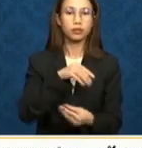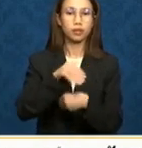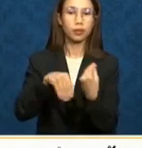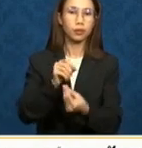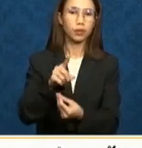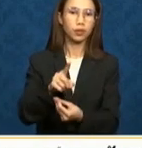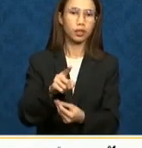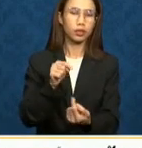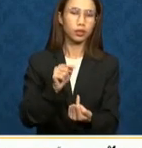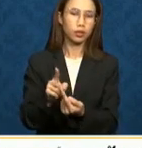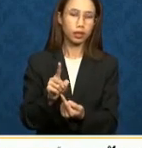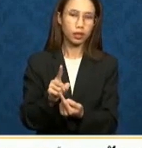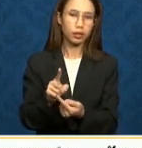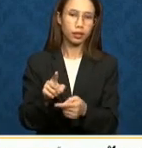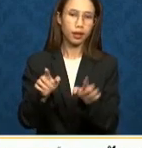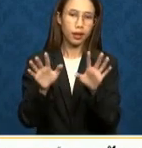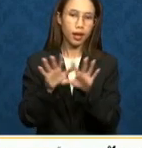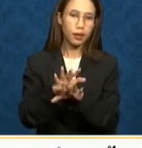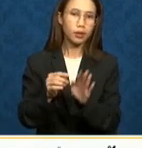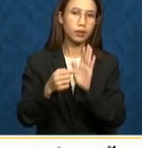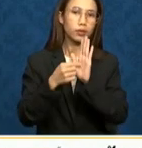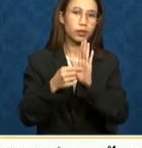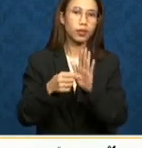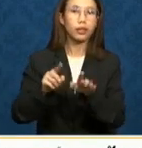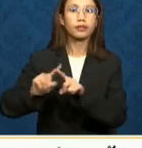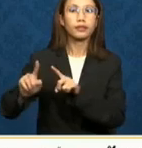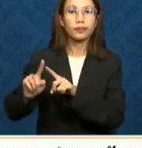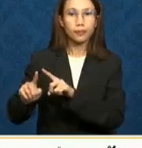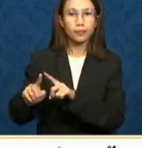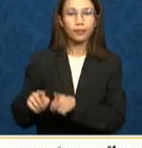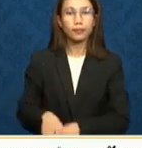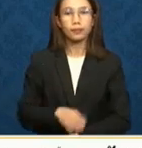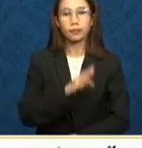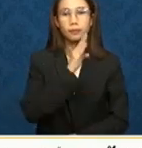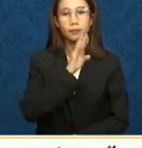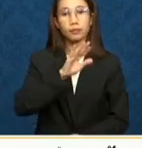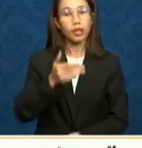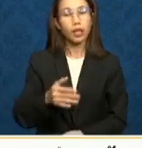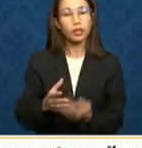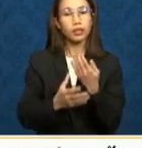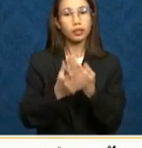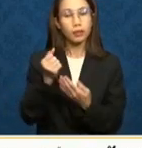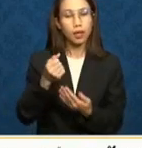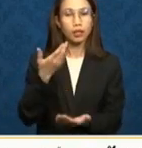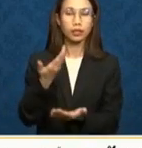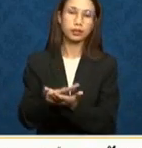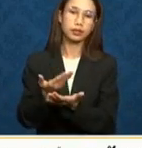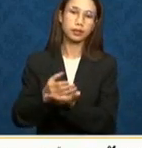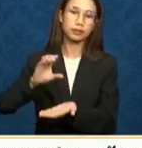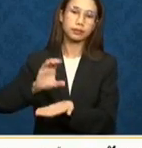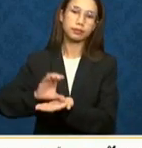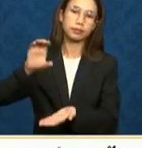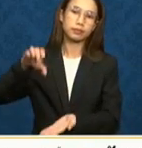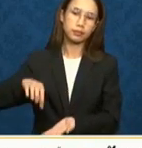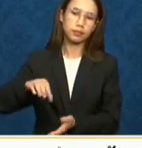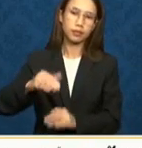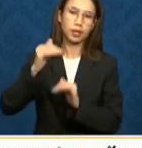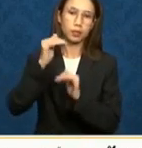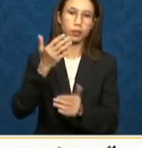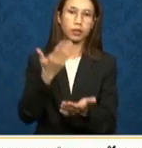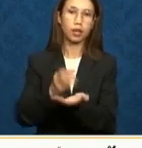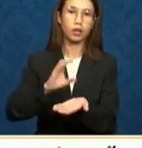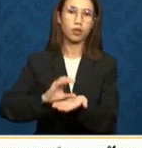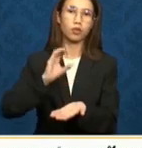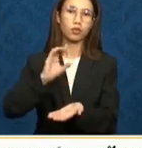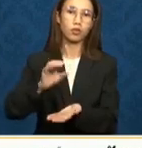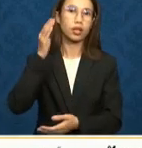จจะเรียกว่าเป็นเบสเคสหรือโมเดเรทเคสไม่ว่าจะเป็นสภาพัฒน์หรือสำนักงบประมาณไม่สามารถจะกำหนดงบประมาณการลงทุน